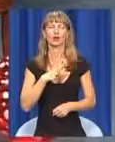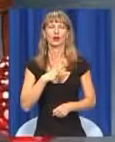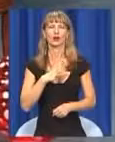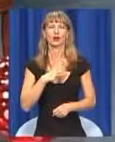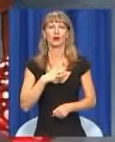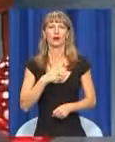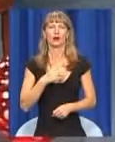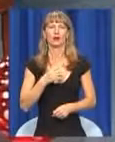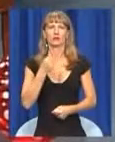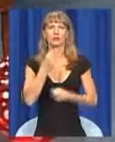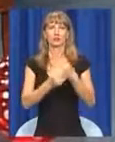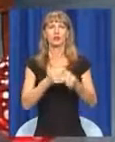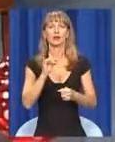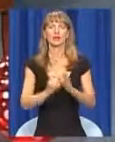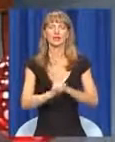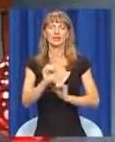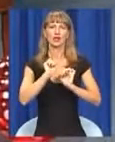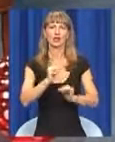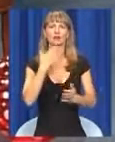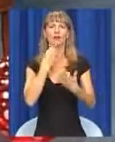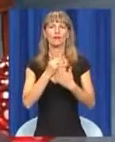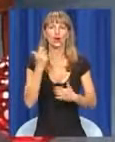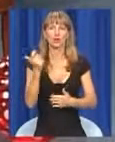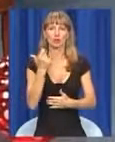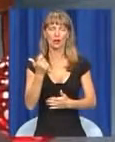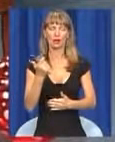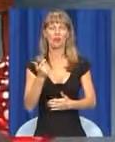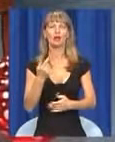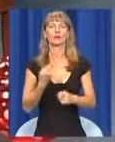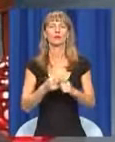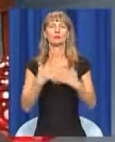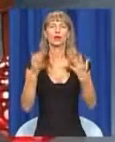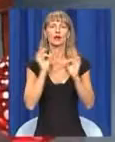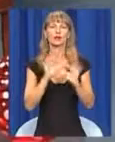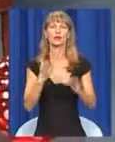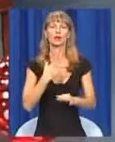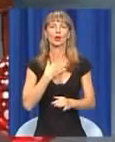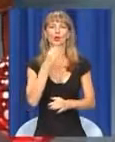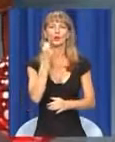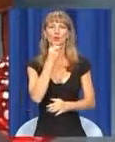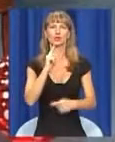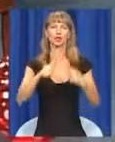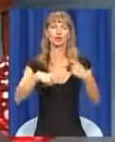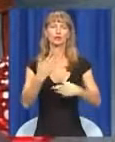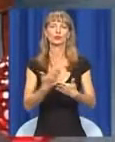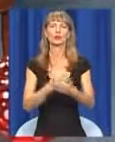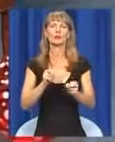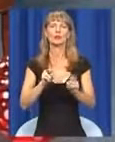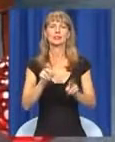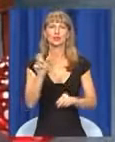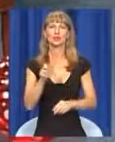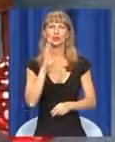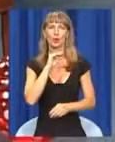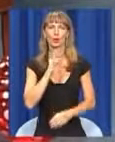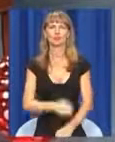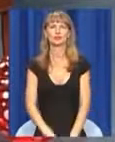стойку зайняти та почати захищати свого господаря. Про те трохи більше вам розповість краще у нашому наступному сюжеті «Спеціаліст